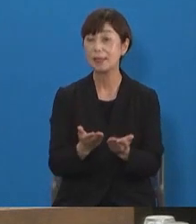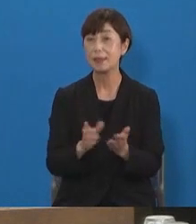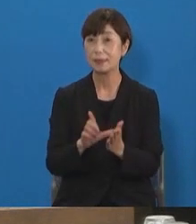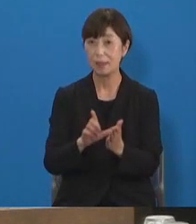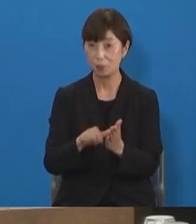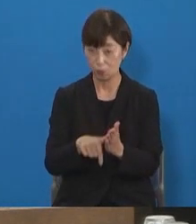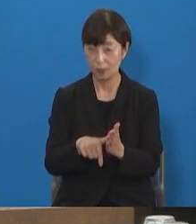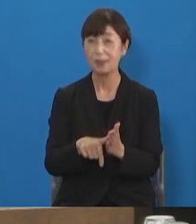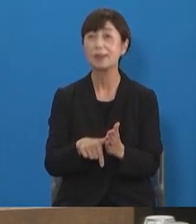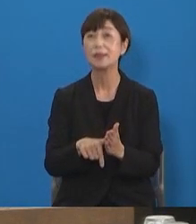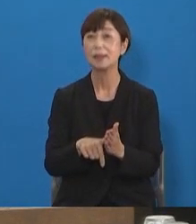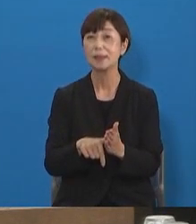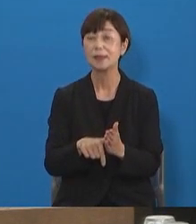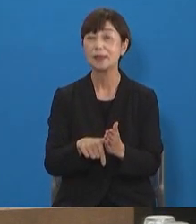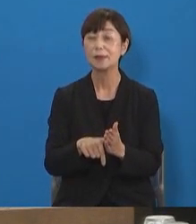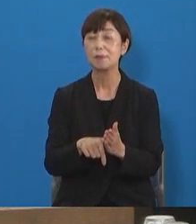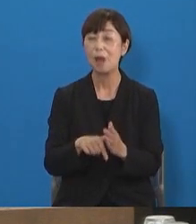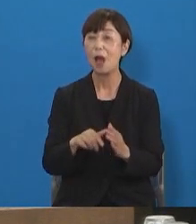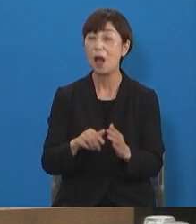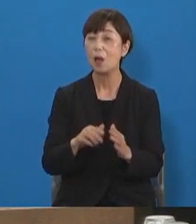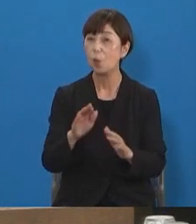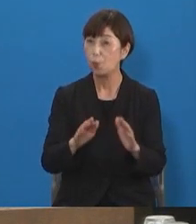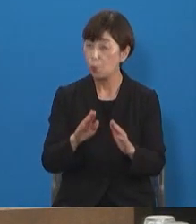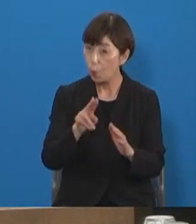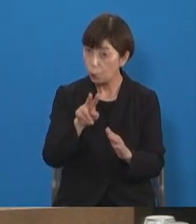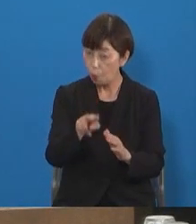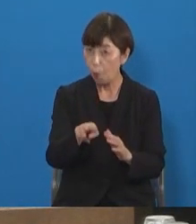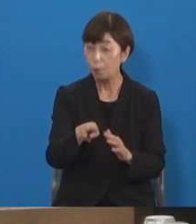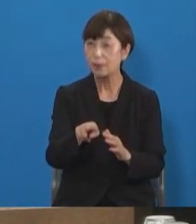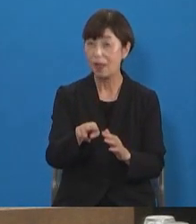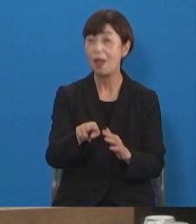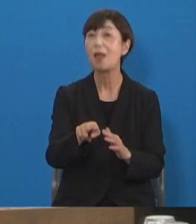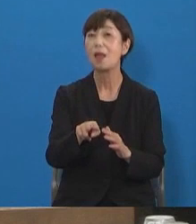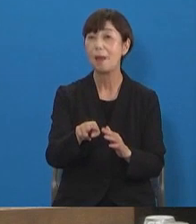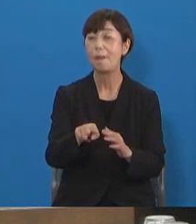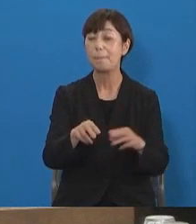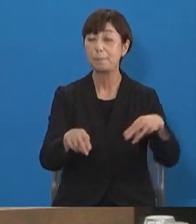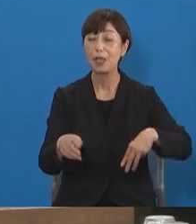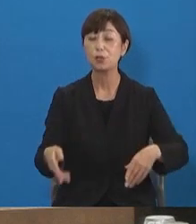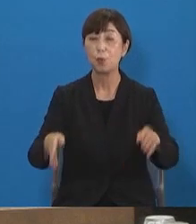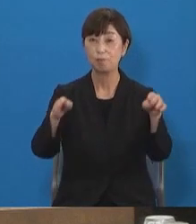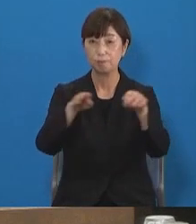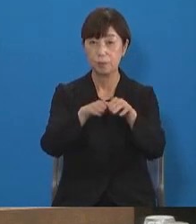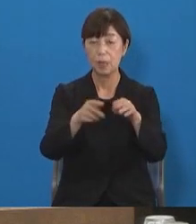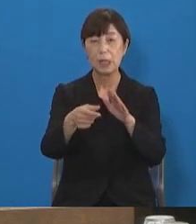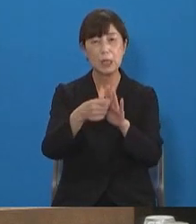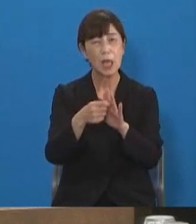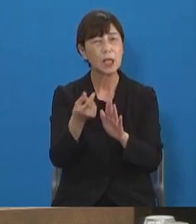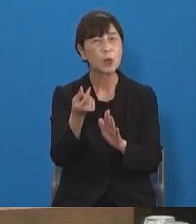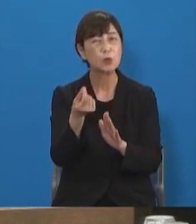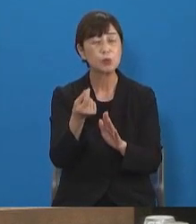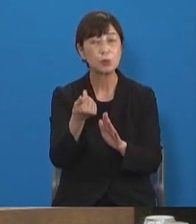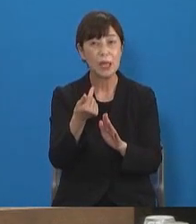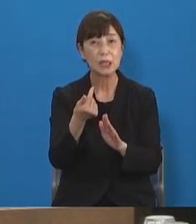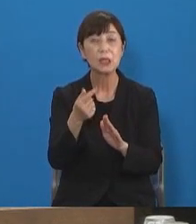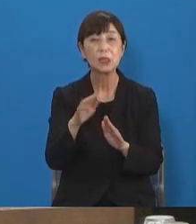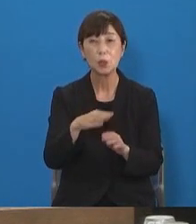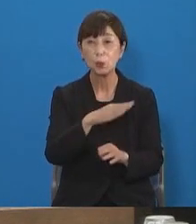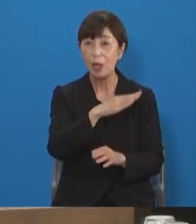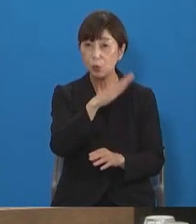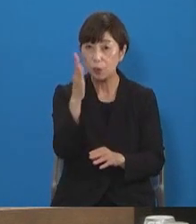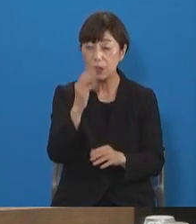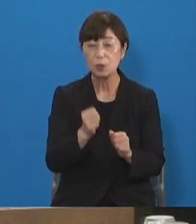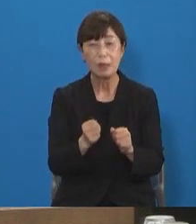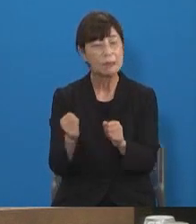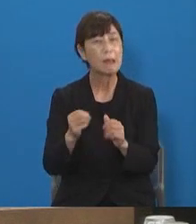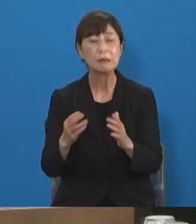においては、構造上比較的被害の少ないマンションの住民は、少なくとも当日は避難しない